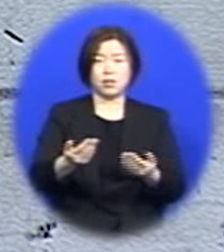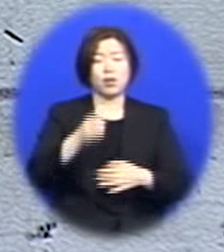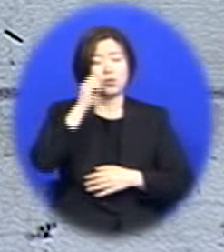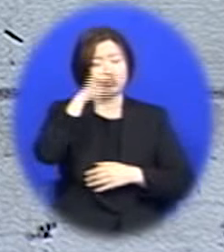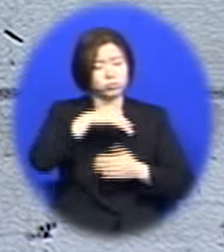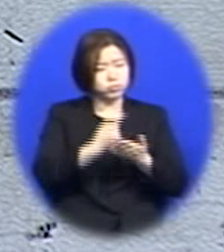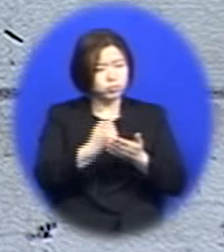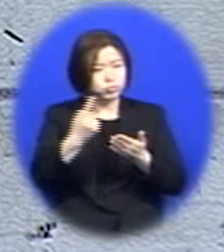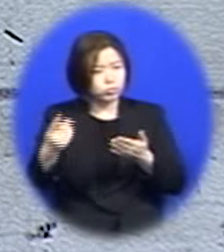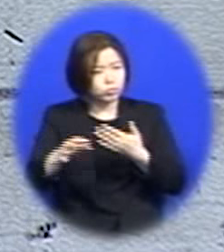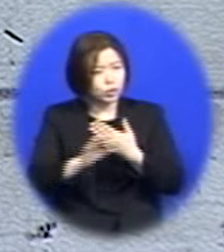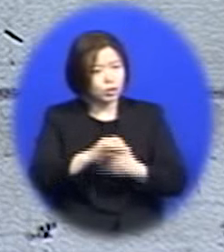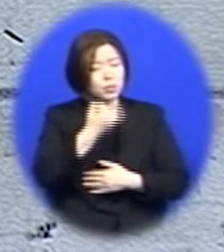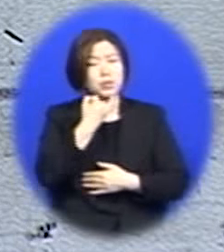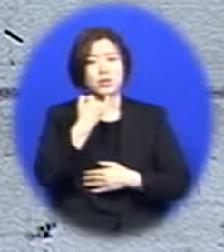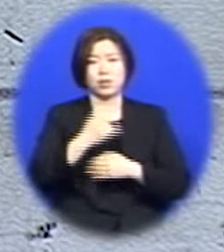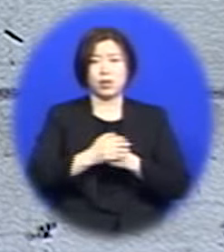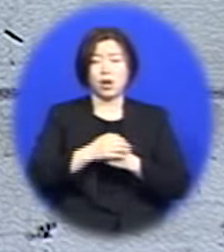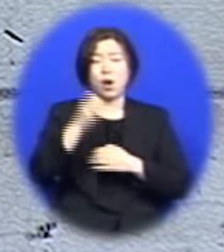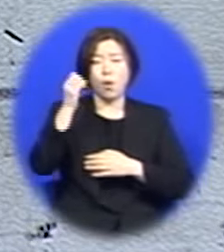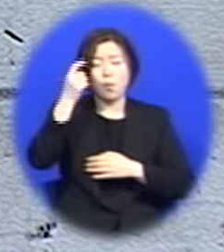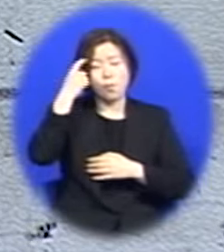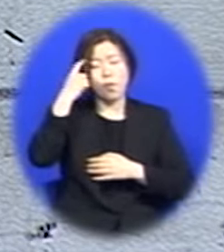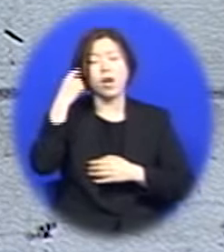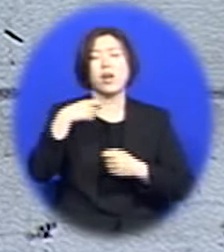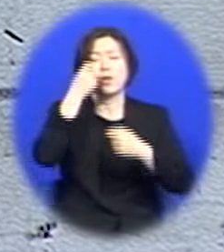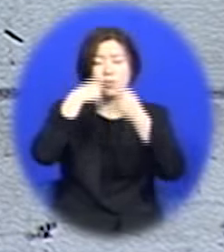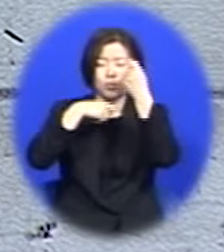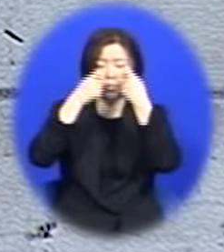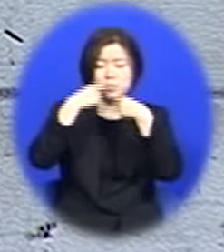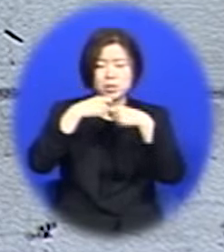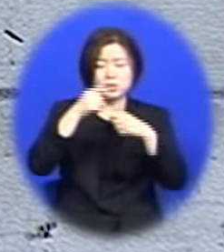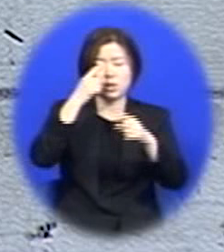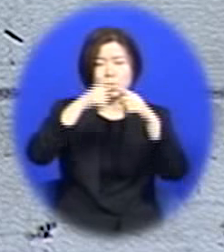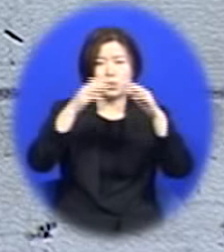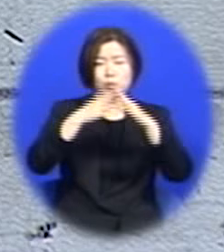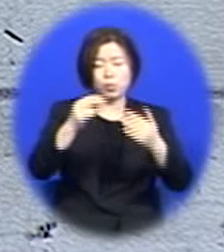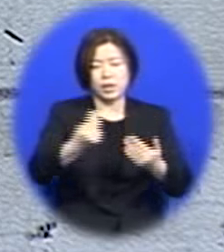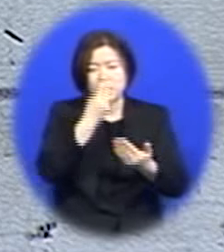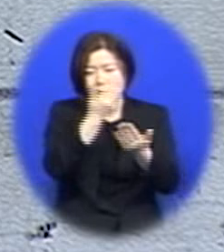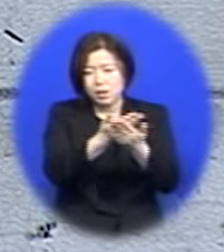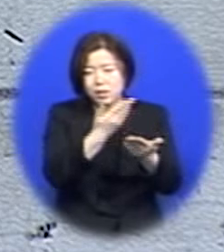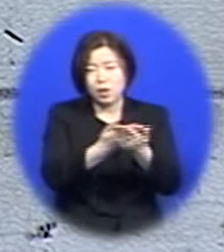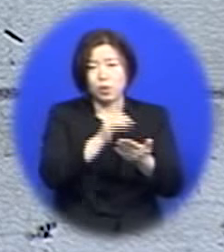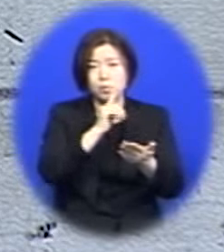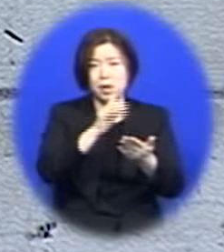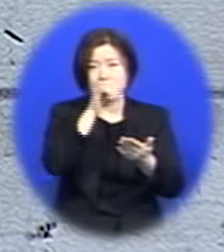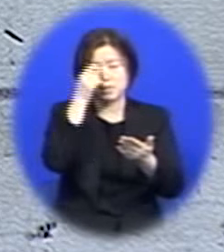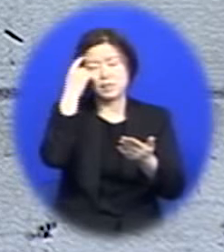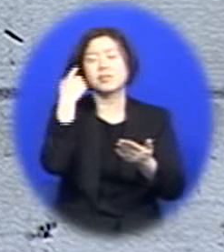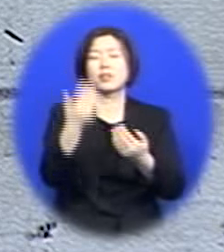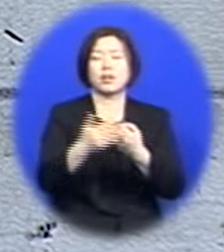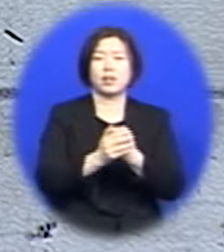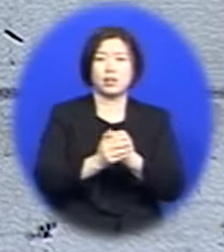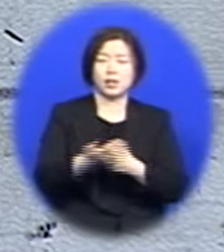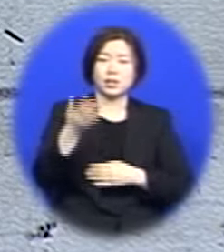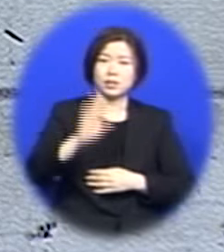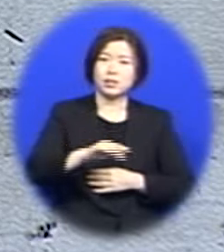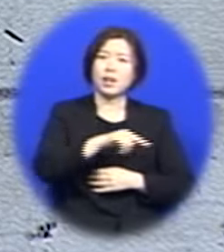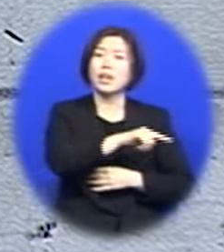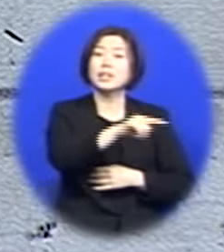떠나시면 되지. 왜 그렇게 울면서 교회를 살려달라고 하시나? 그런데 그들의 눈물의